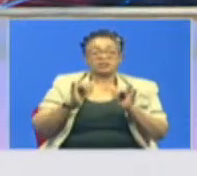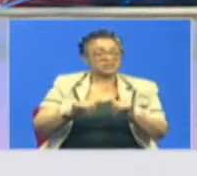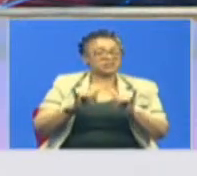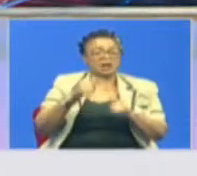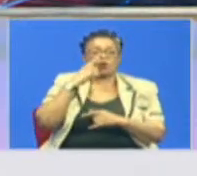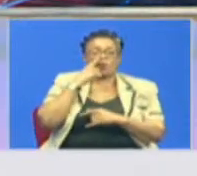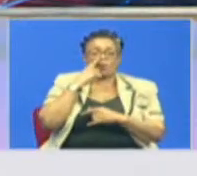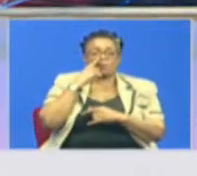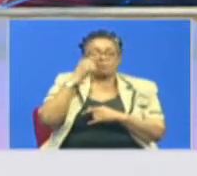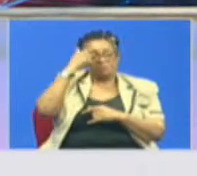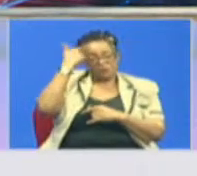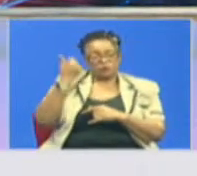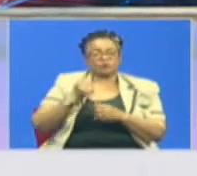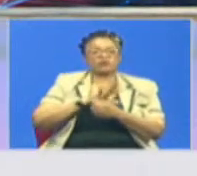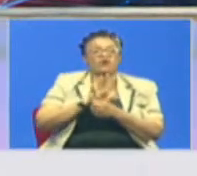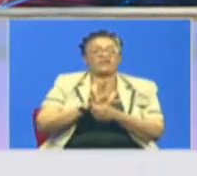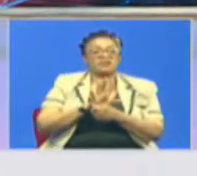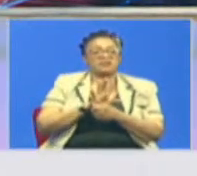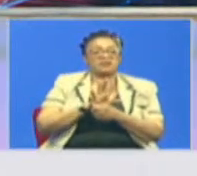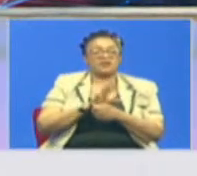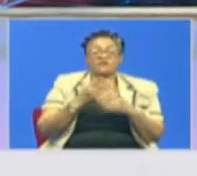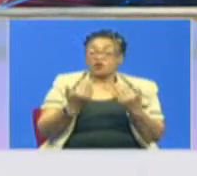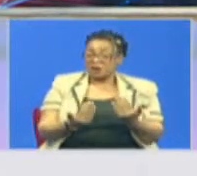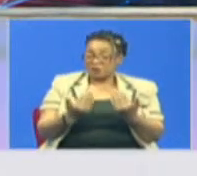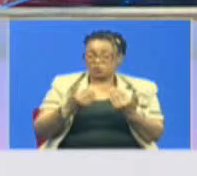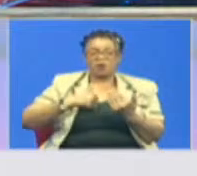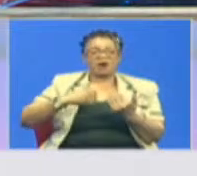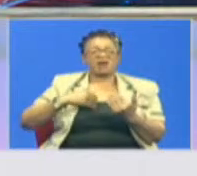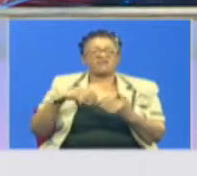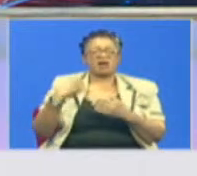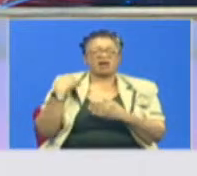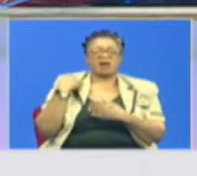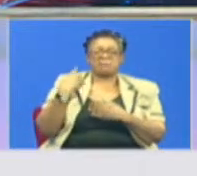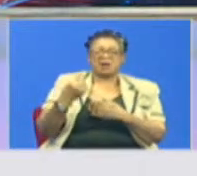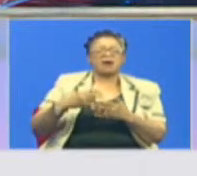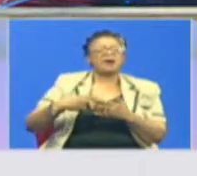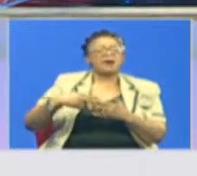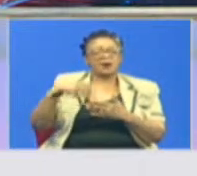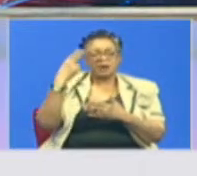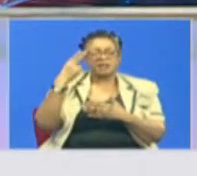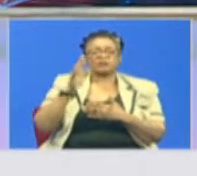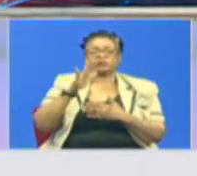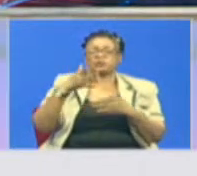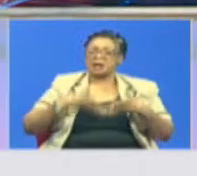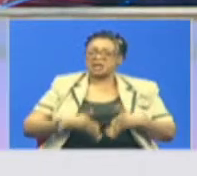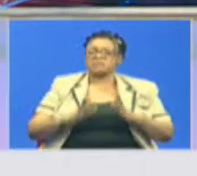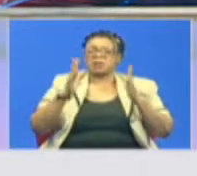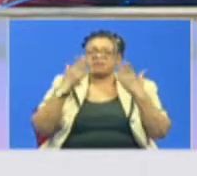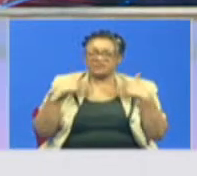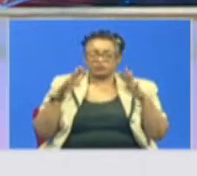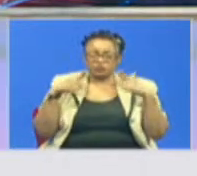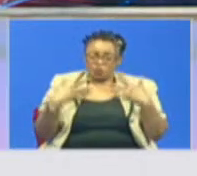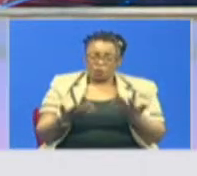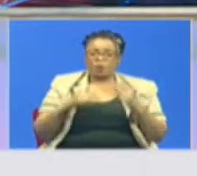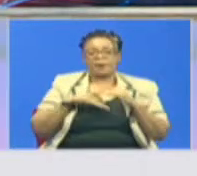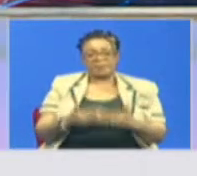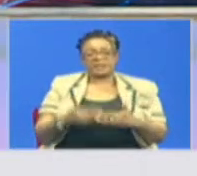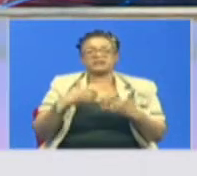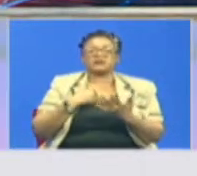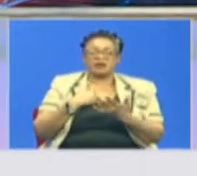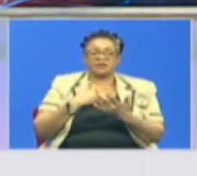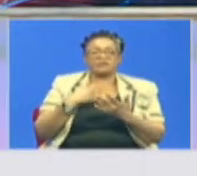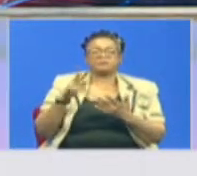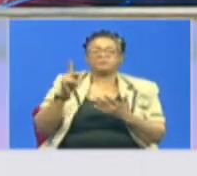nyumbani kutokana na janga la corona. Kwa sasa kuna idadi kubwa ya wanafunzi ambao wamejifungua au ni wajawazito. Mwanahabari wetu